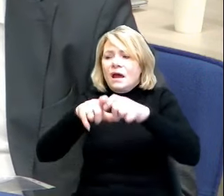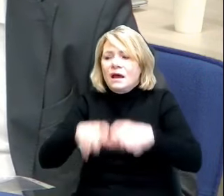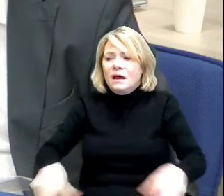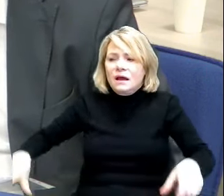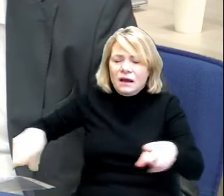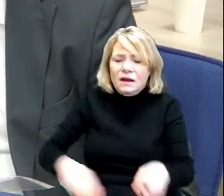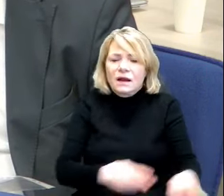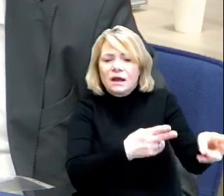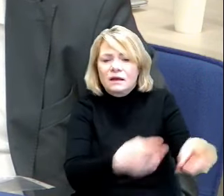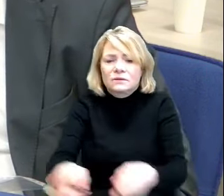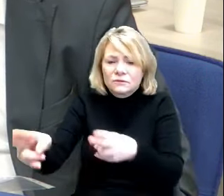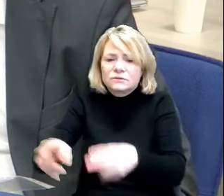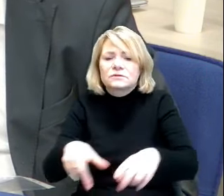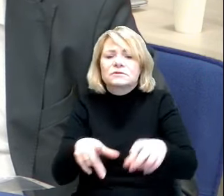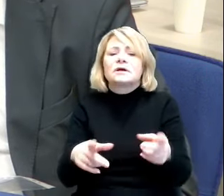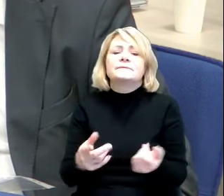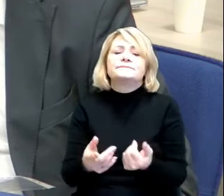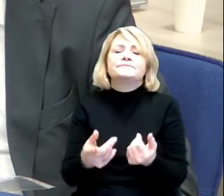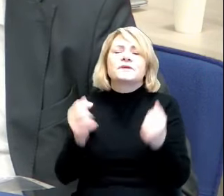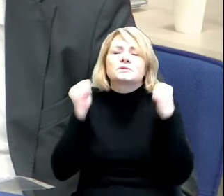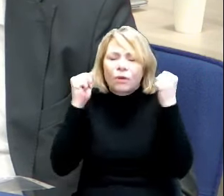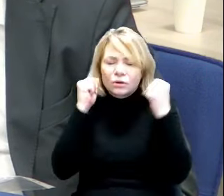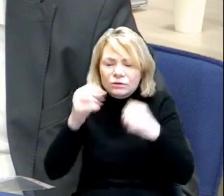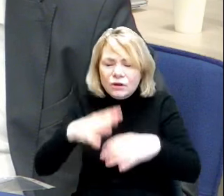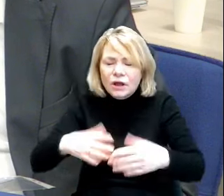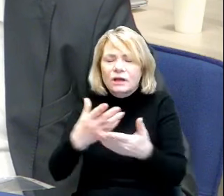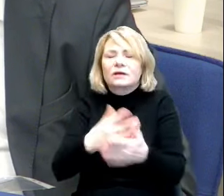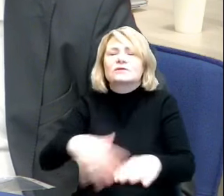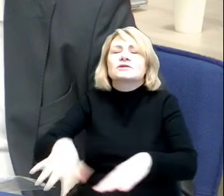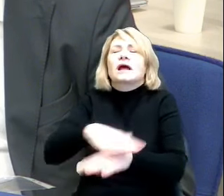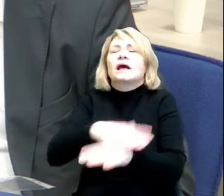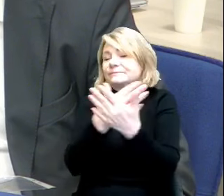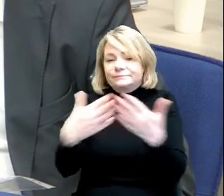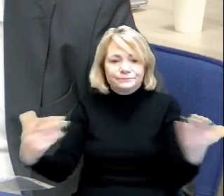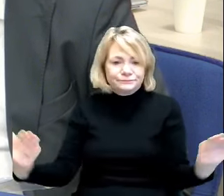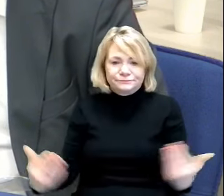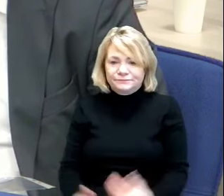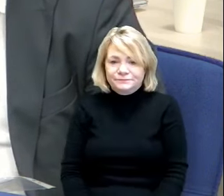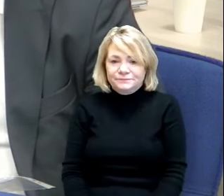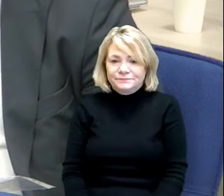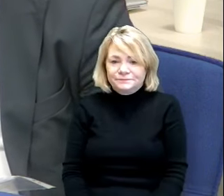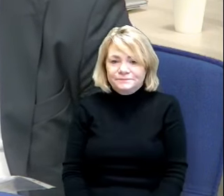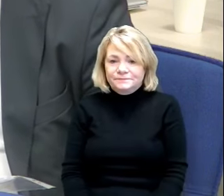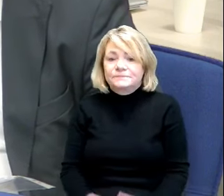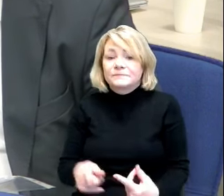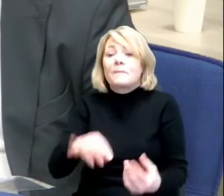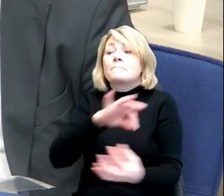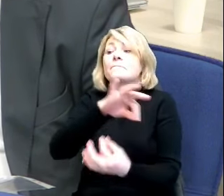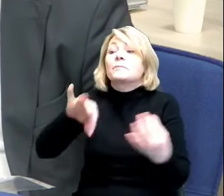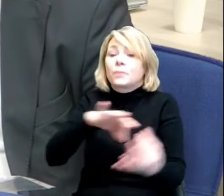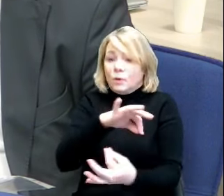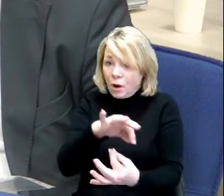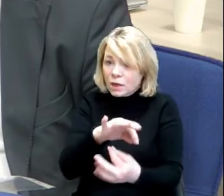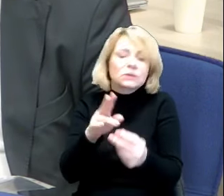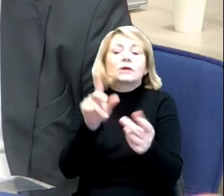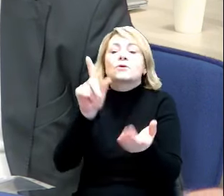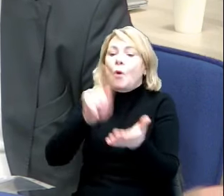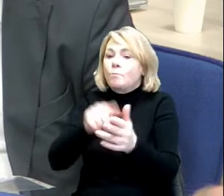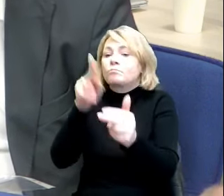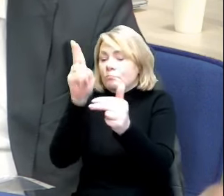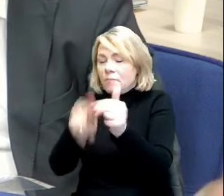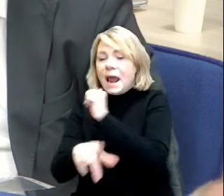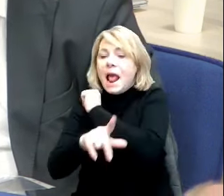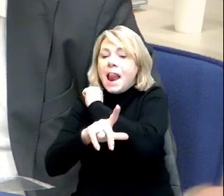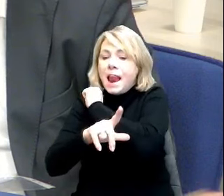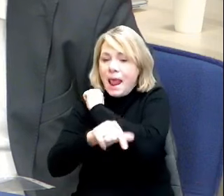rientininkai sporto aikštelės ir kiti kiti dalykai tai kaip ir minėjau projektas turėtų būt pabaigtas liepos mėnesį po